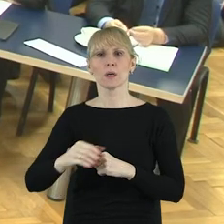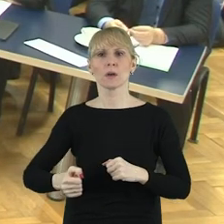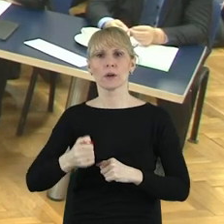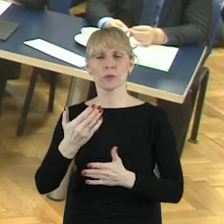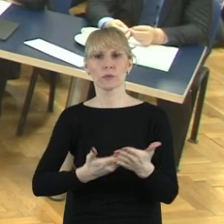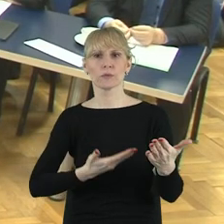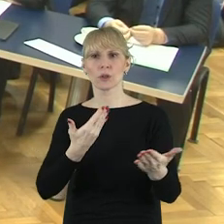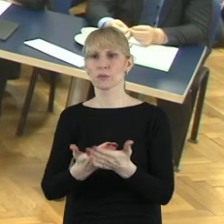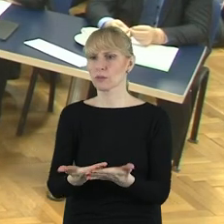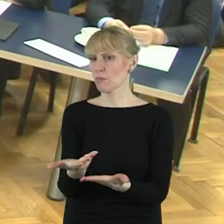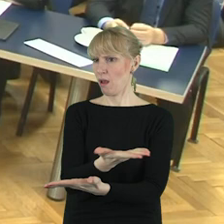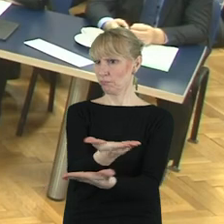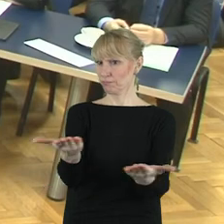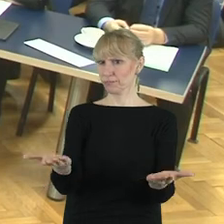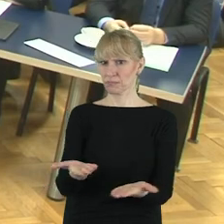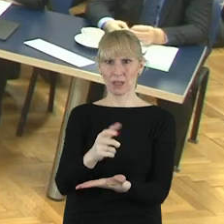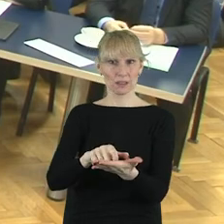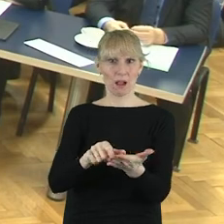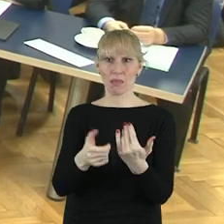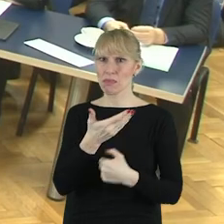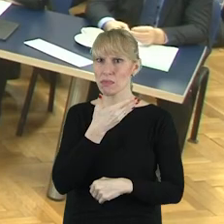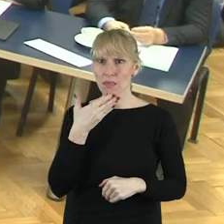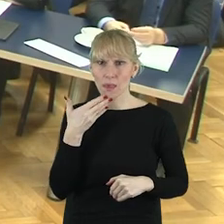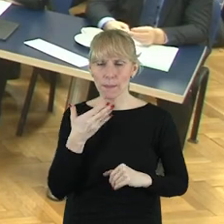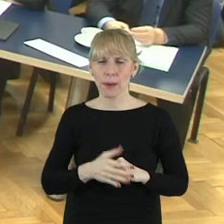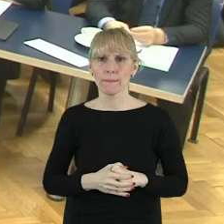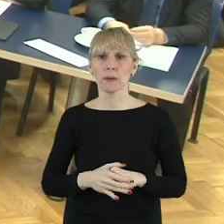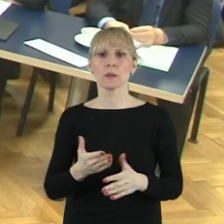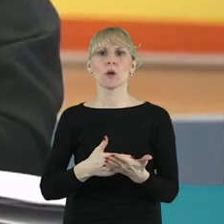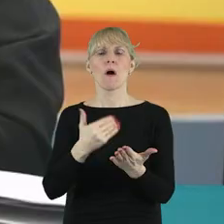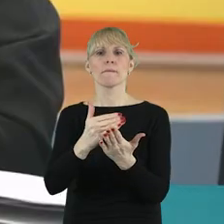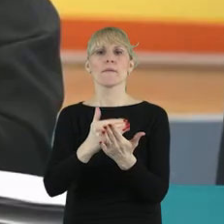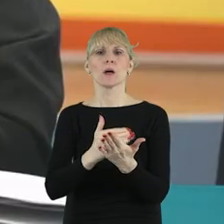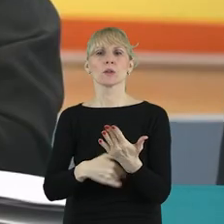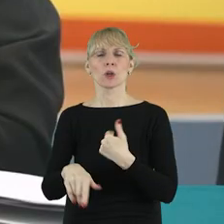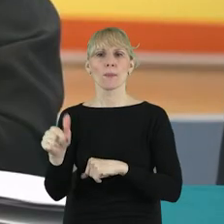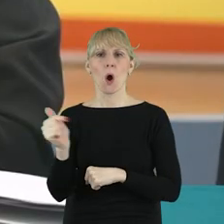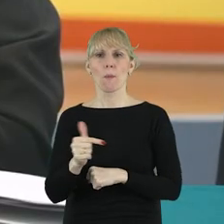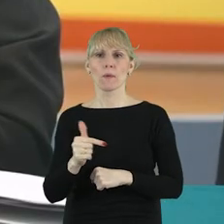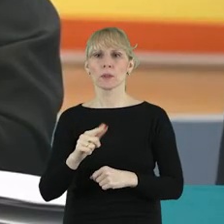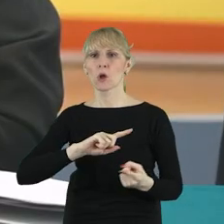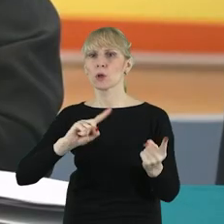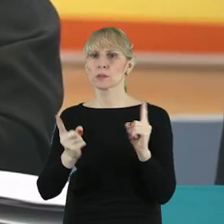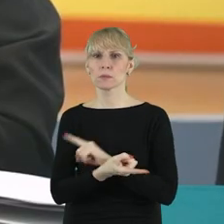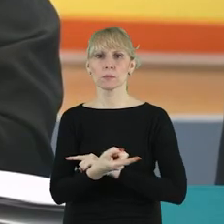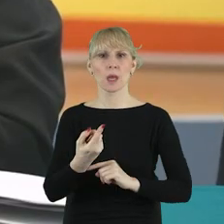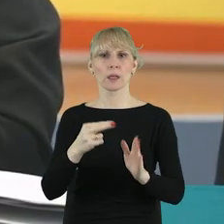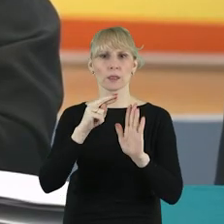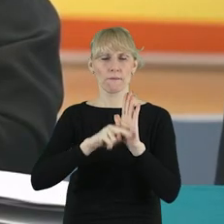obowiązkowym przy zmianie porządku obrad jest przegłosowanie tegoż porządku przez ustawowo